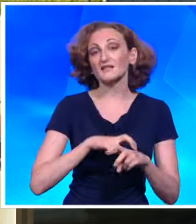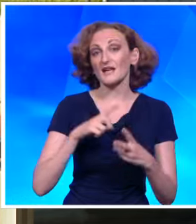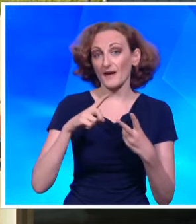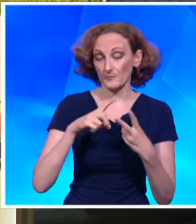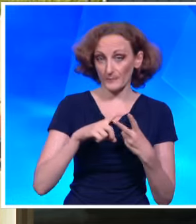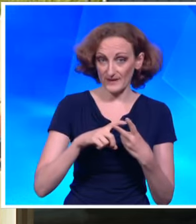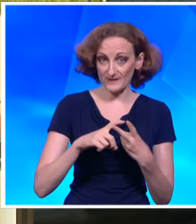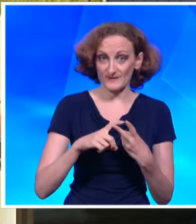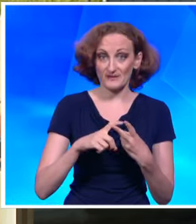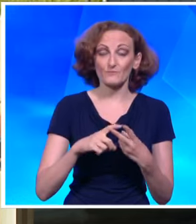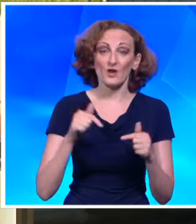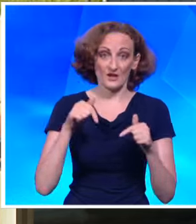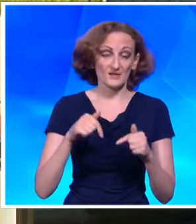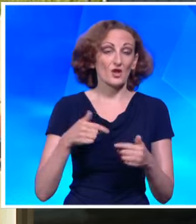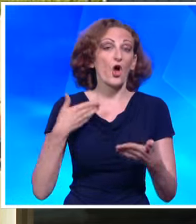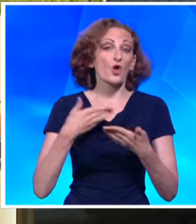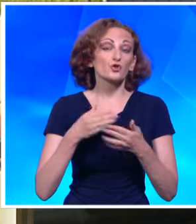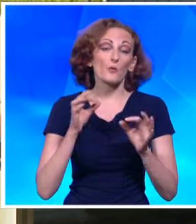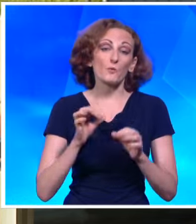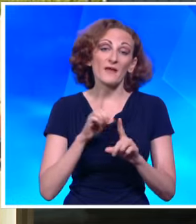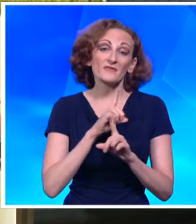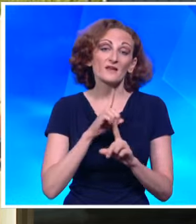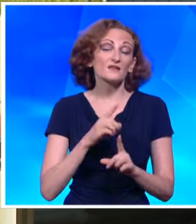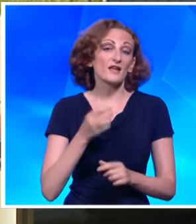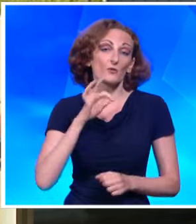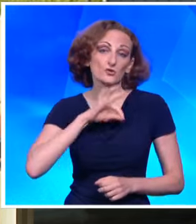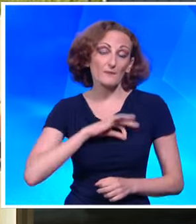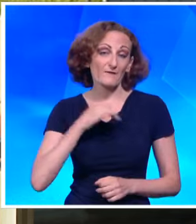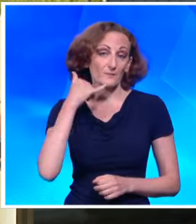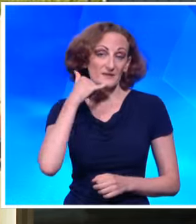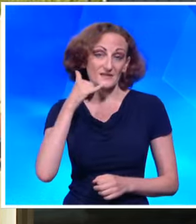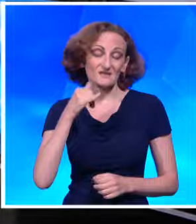на ДПС. До момента не успяваме да се свържем за коментар.